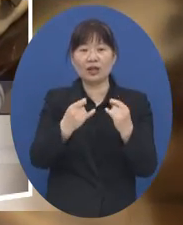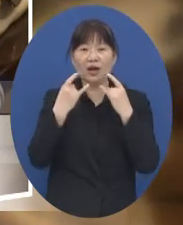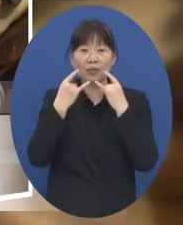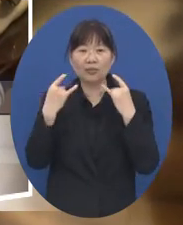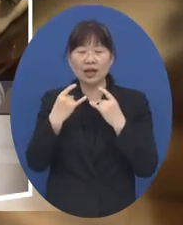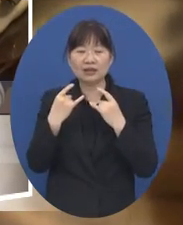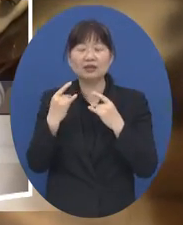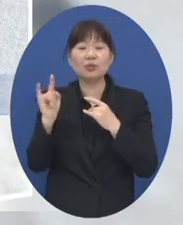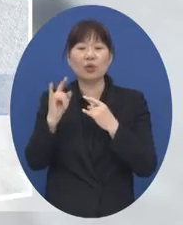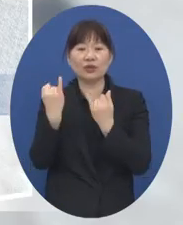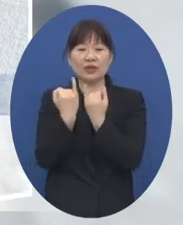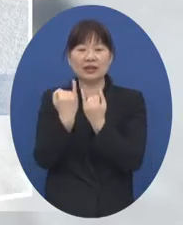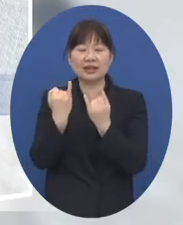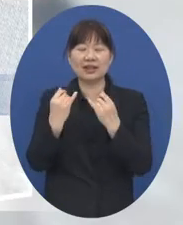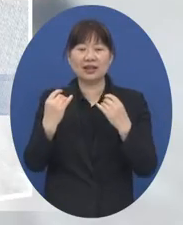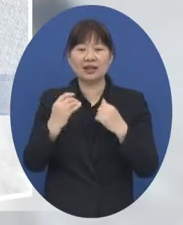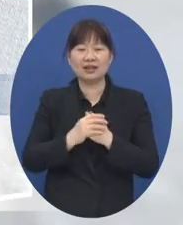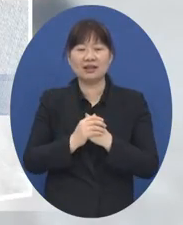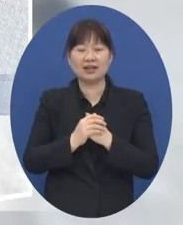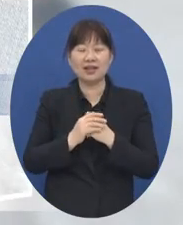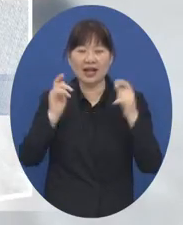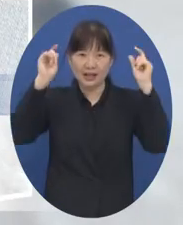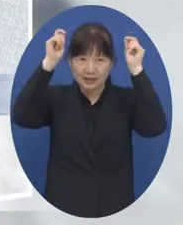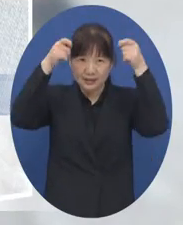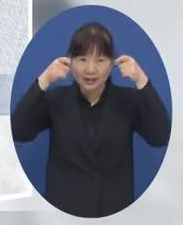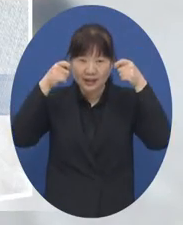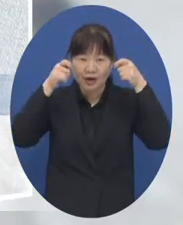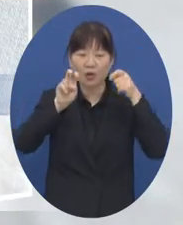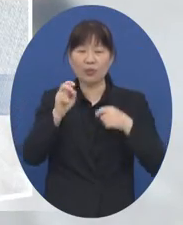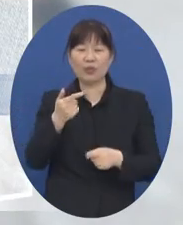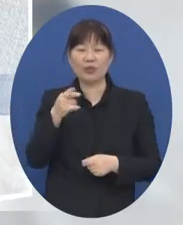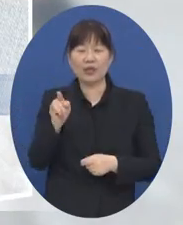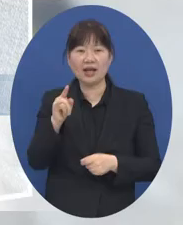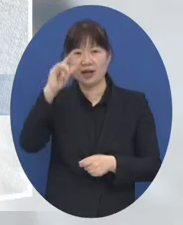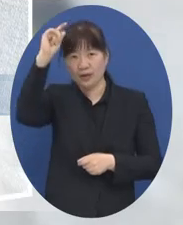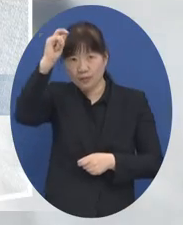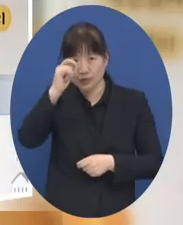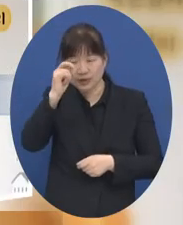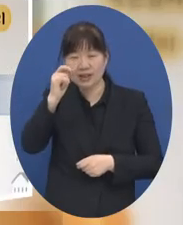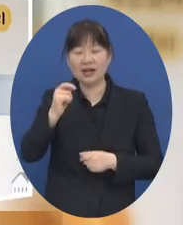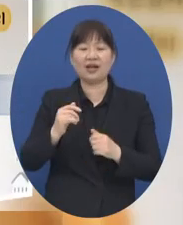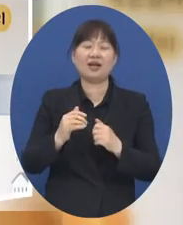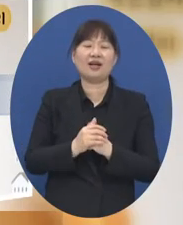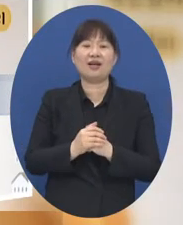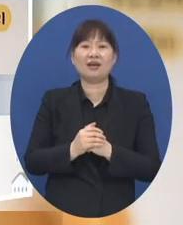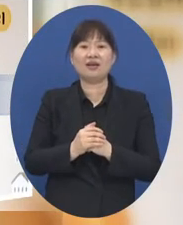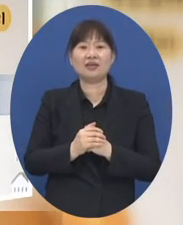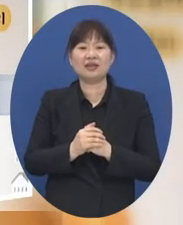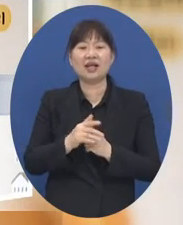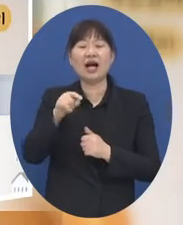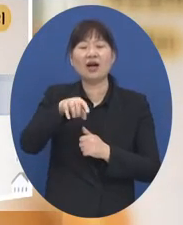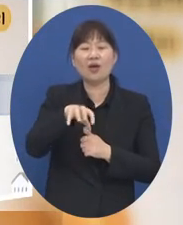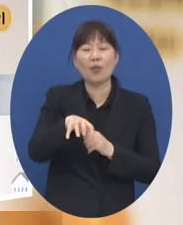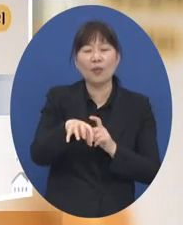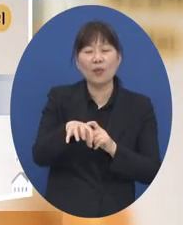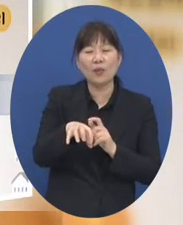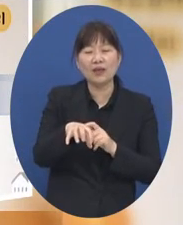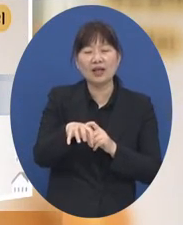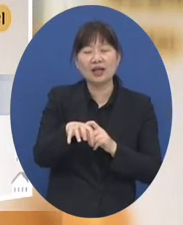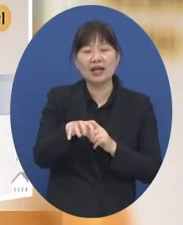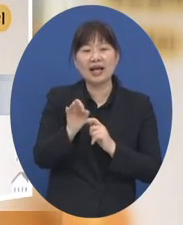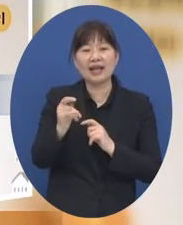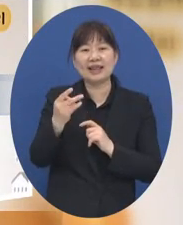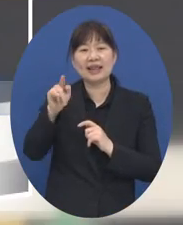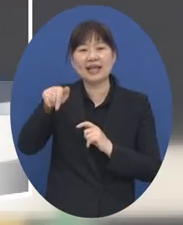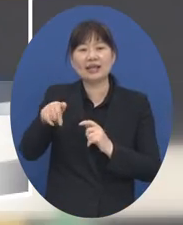프랑스에서 여인들이 쓰고 다니는 이 모자, 보넷이라는 모자를 쓰고 그렇게 해서 이제 여기가 이